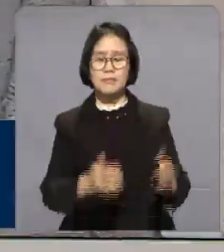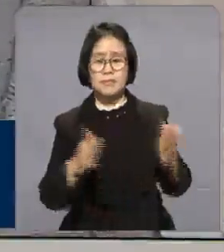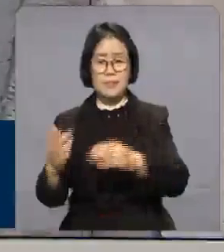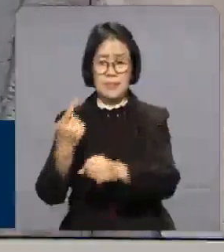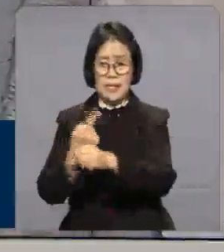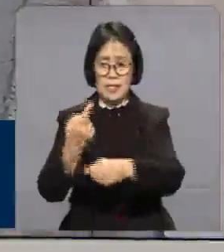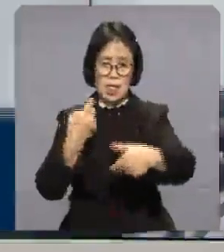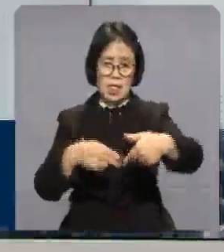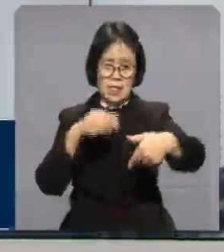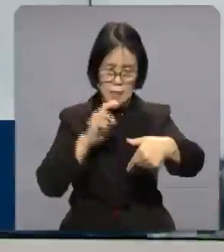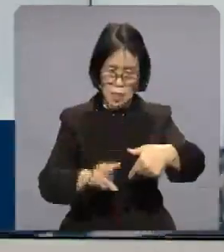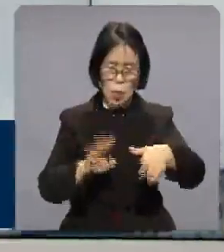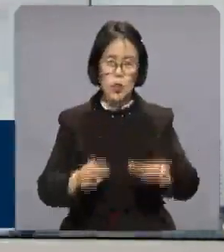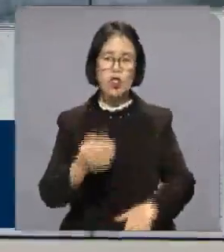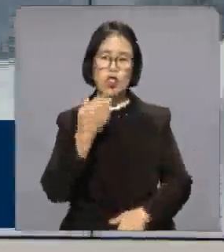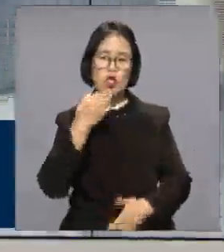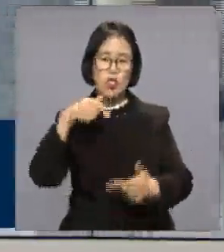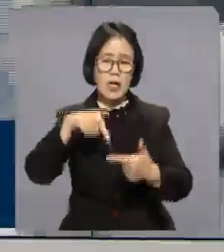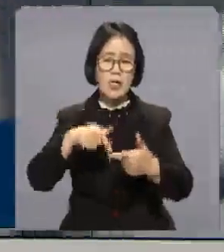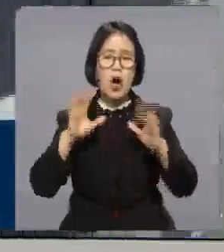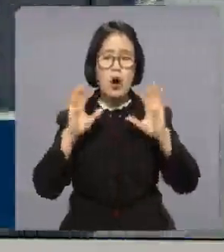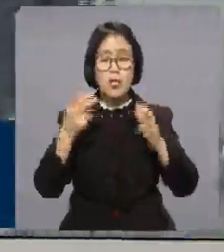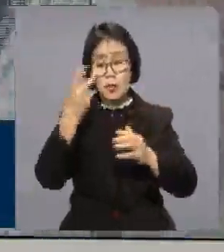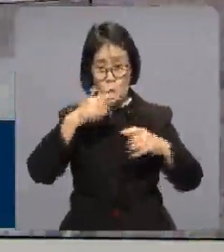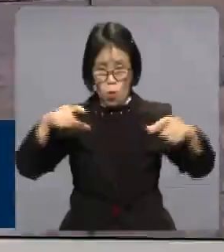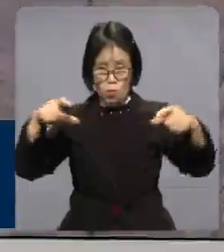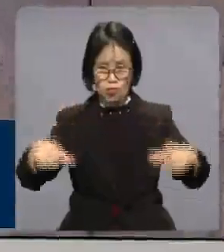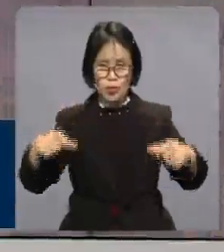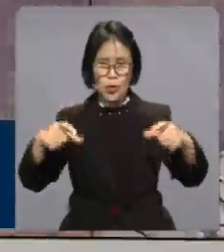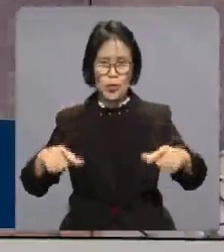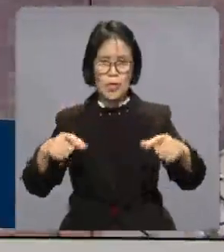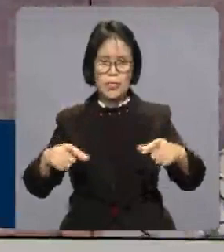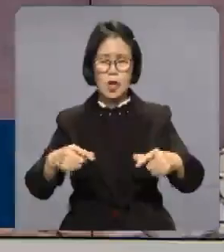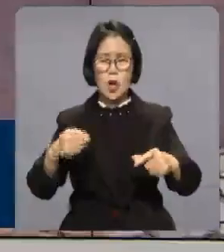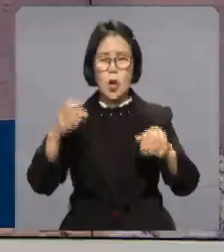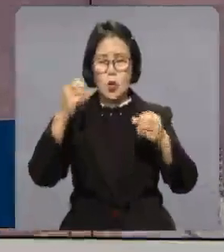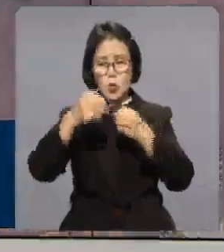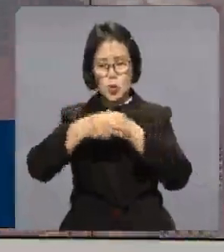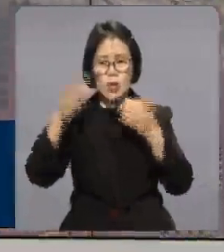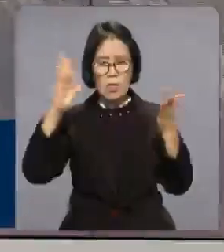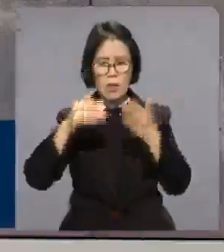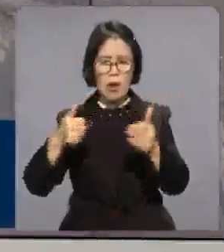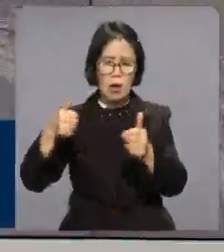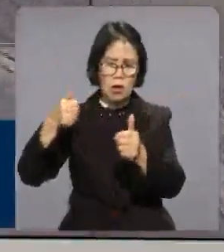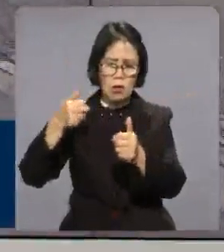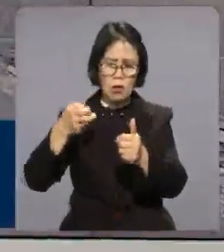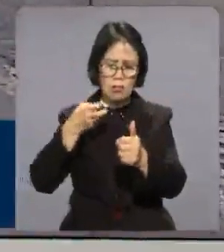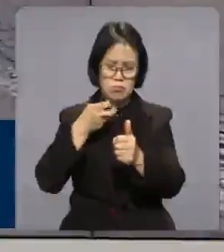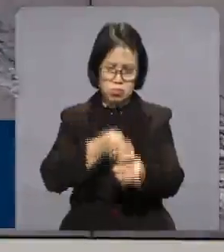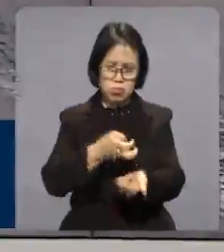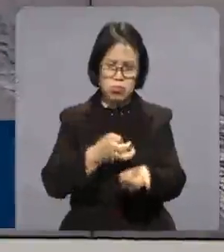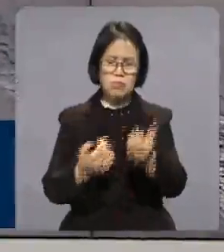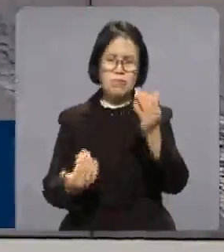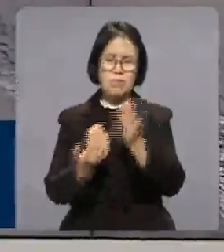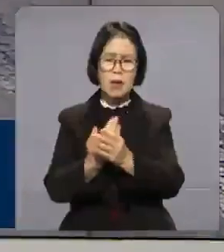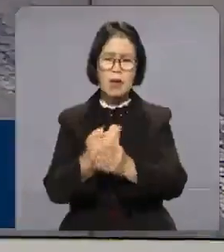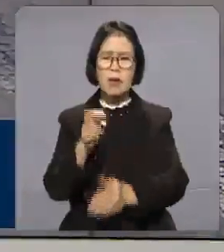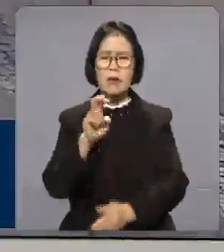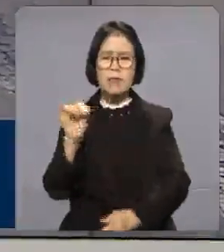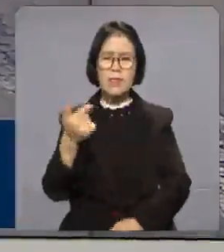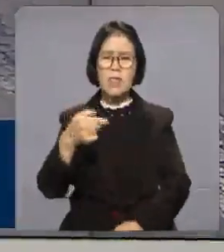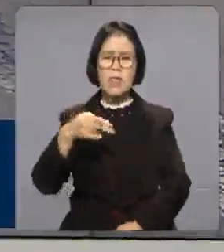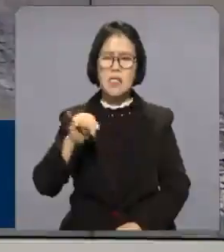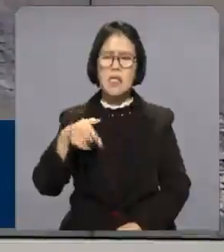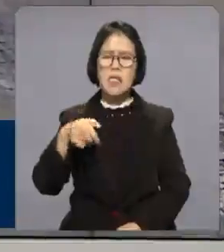지난해 인천에 이어 최근 서울 강남의 한 어린이 보호구역에서 초등학생이 차량에 치여 숨지는 일이 일어나 민식이법을